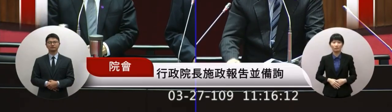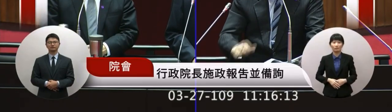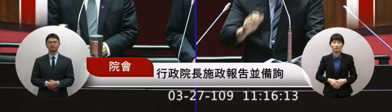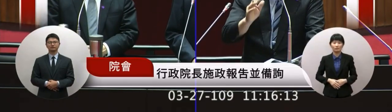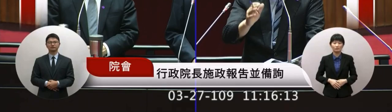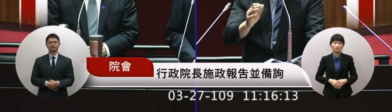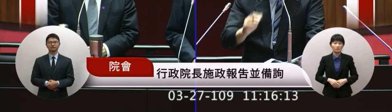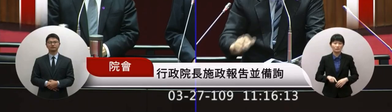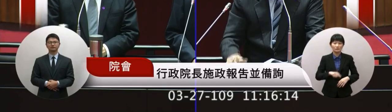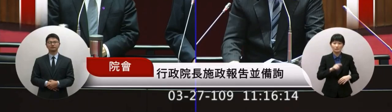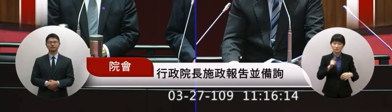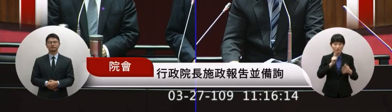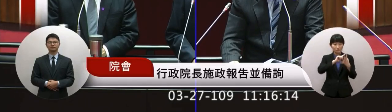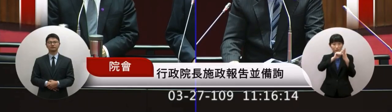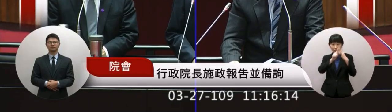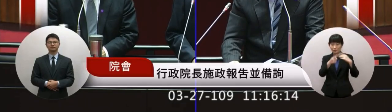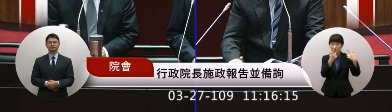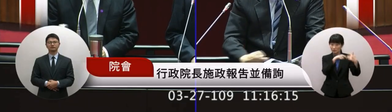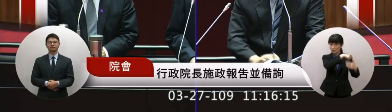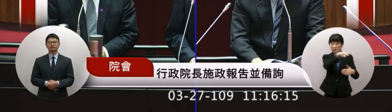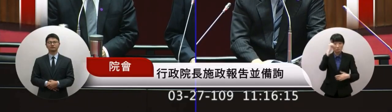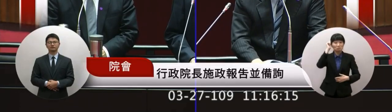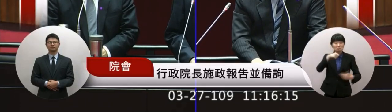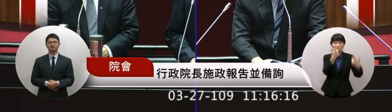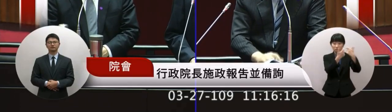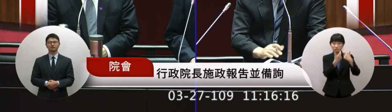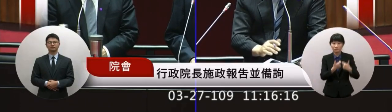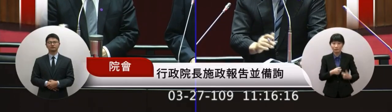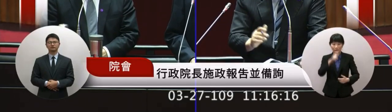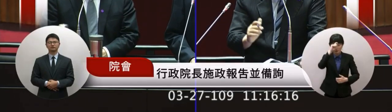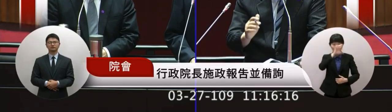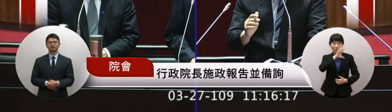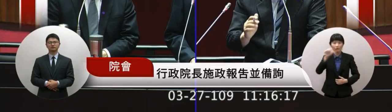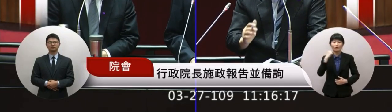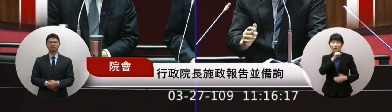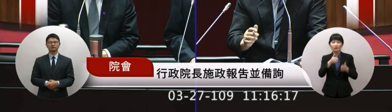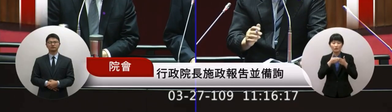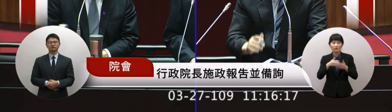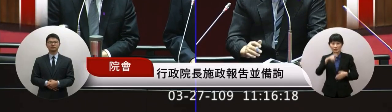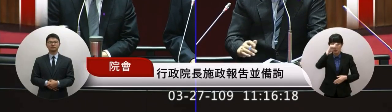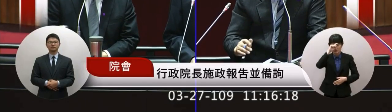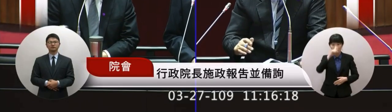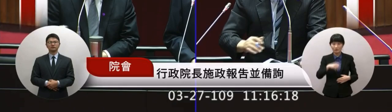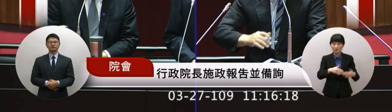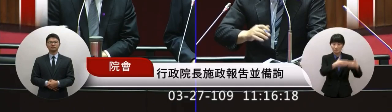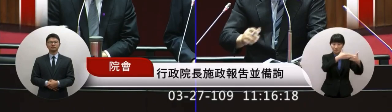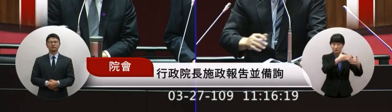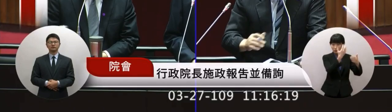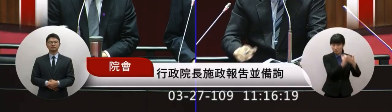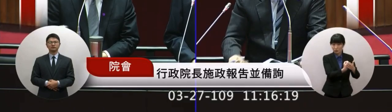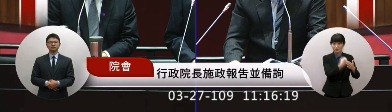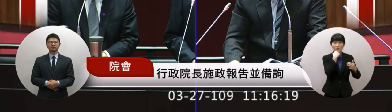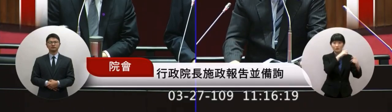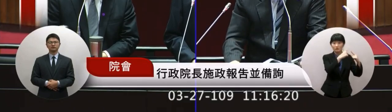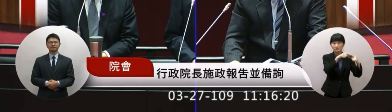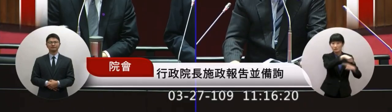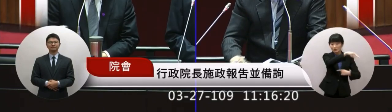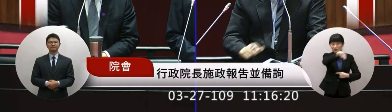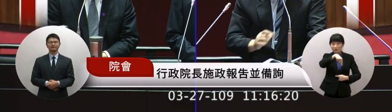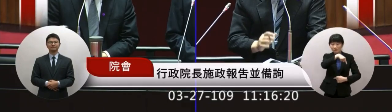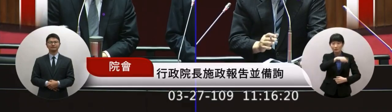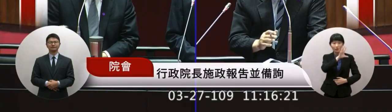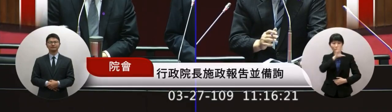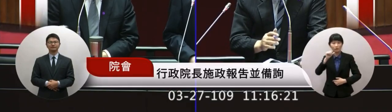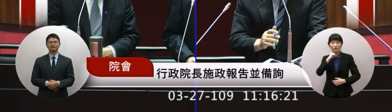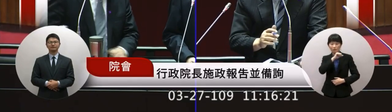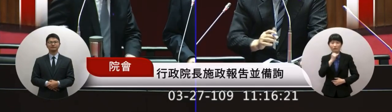式，其实他们都可以配合哈。那让台湾人从大陆返台的这个防疫的整个措